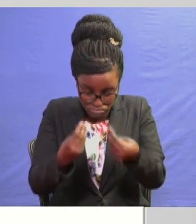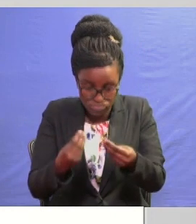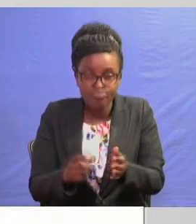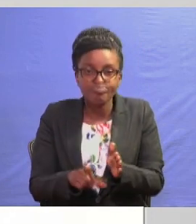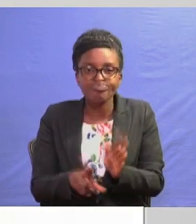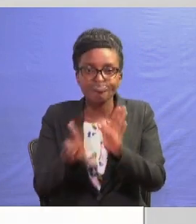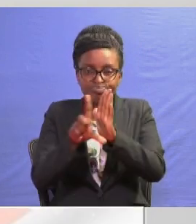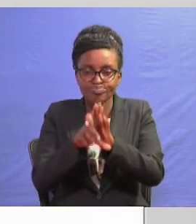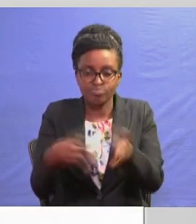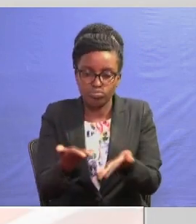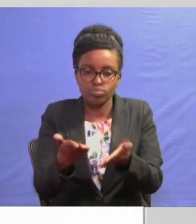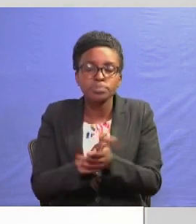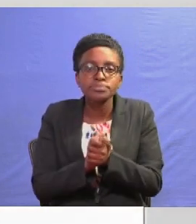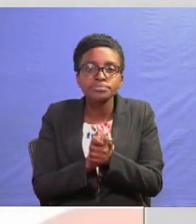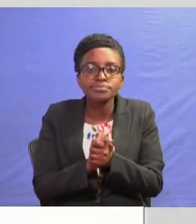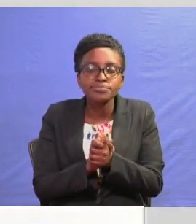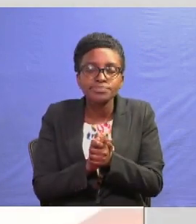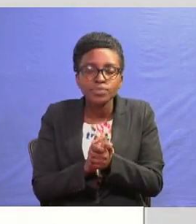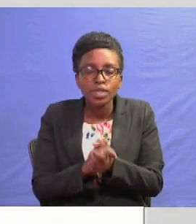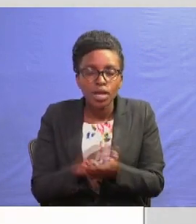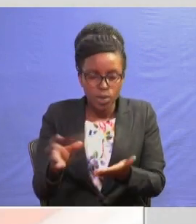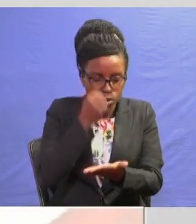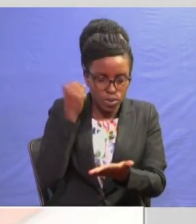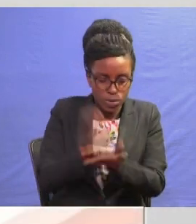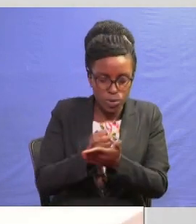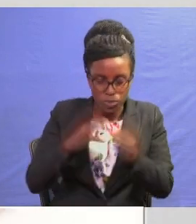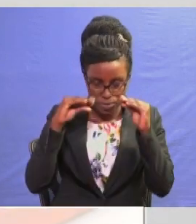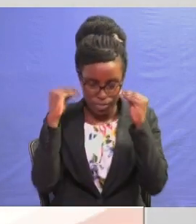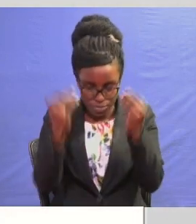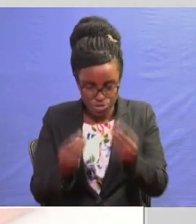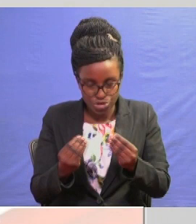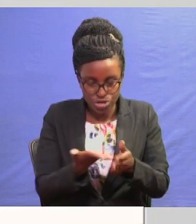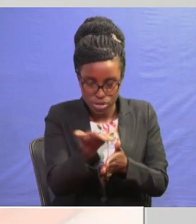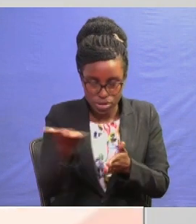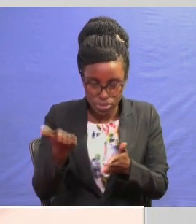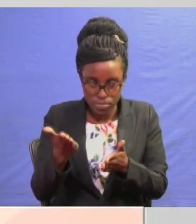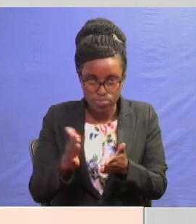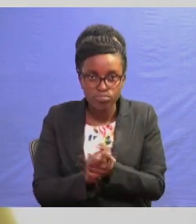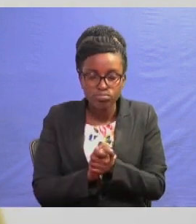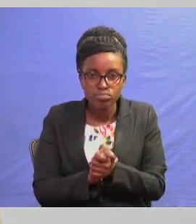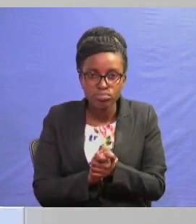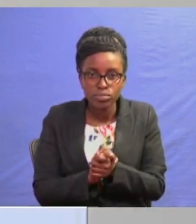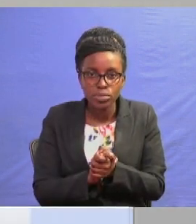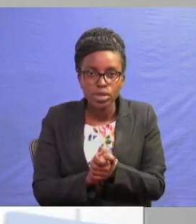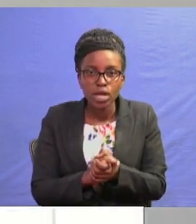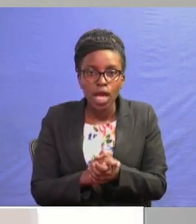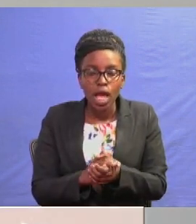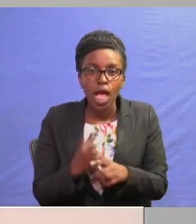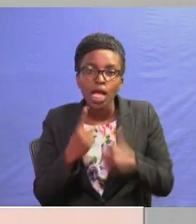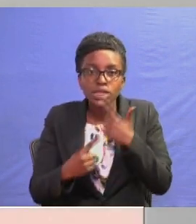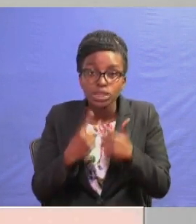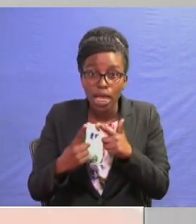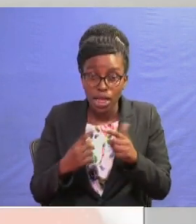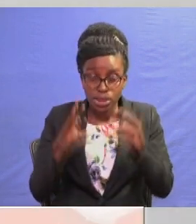Telling TSC, if they are not going to confirm those teachers into permanent and pensionable, we are telling our teachers not to go